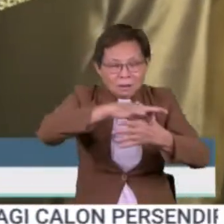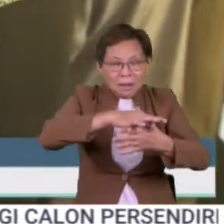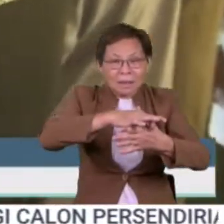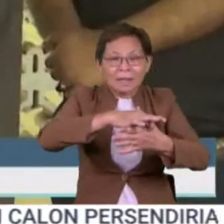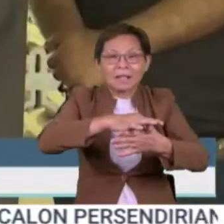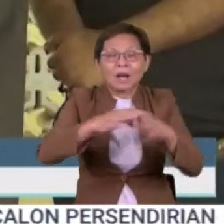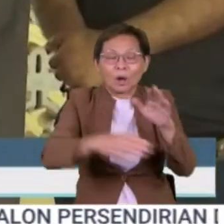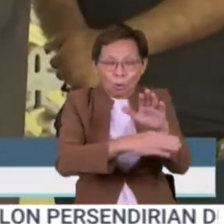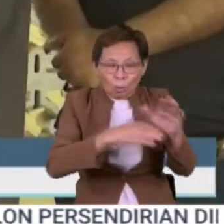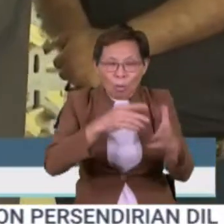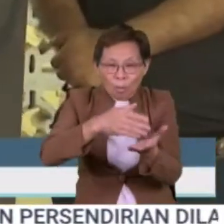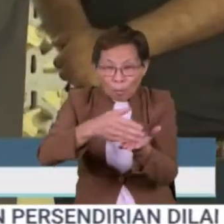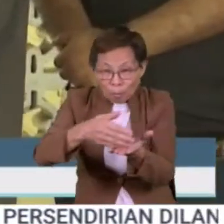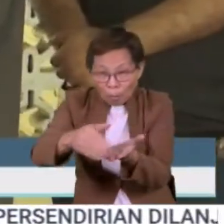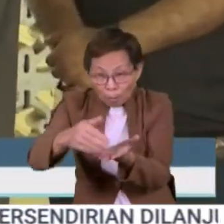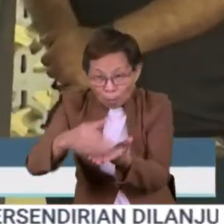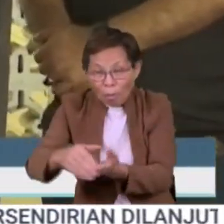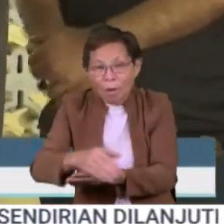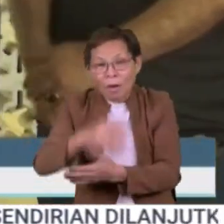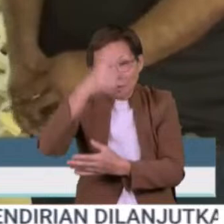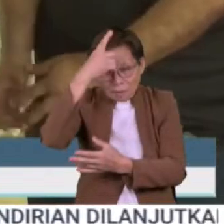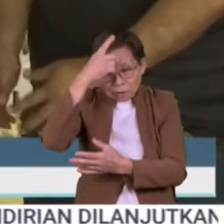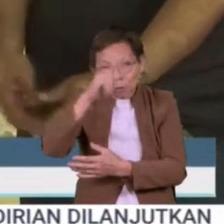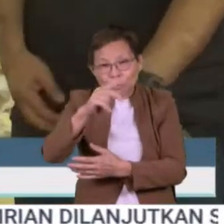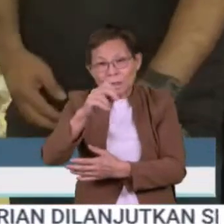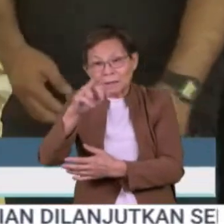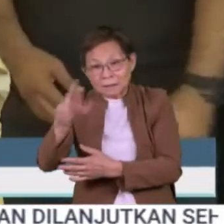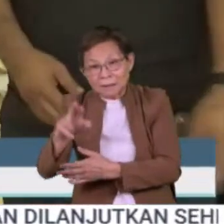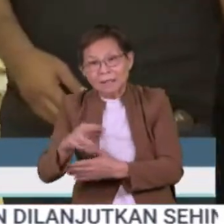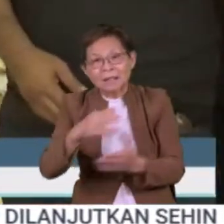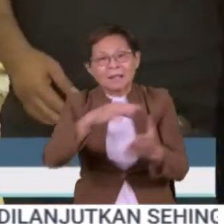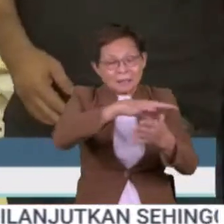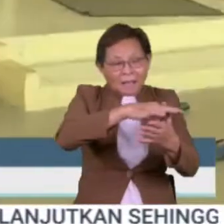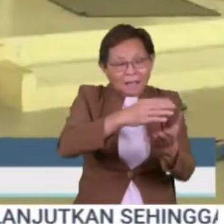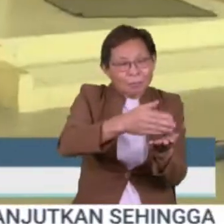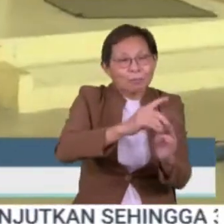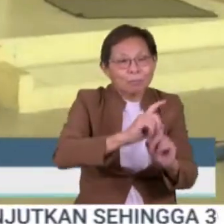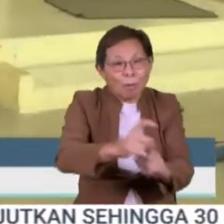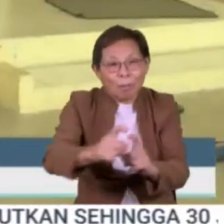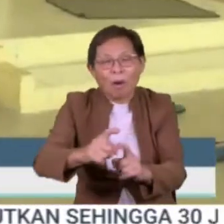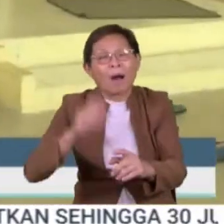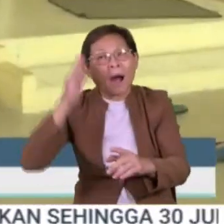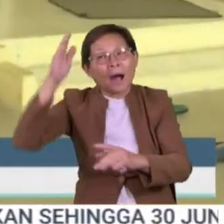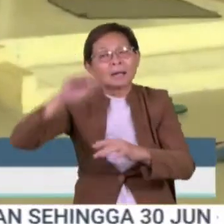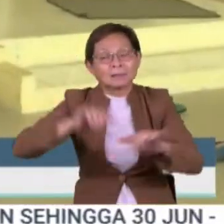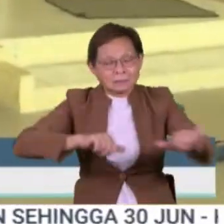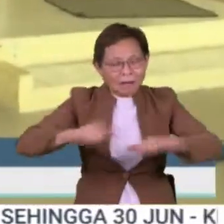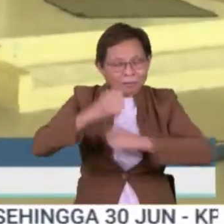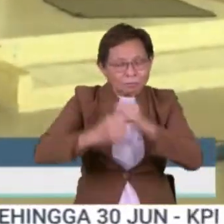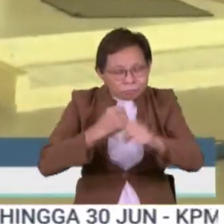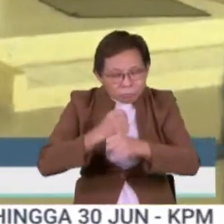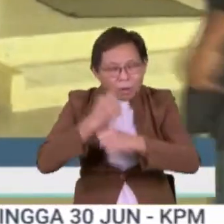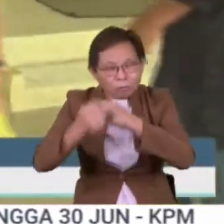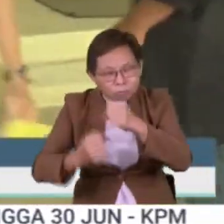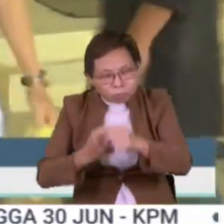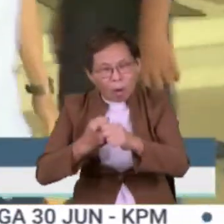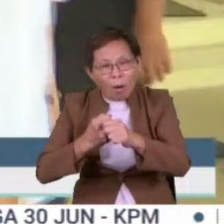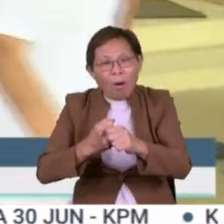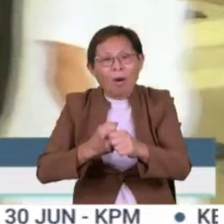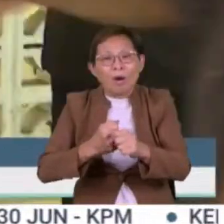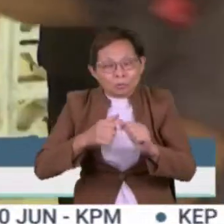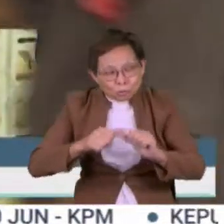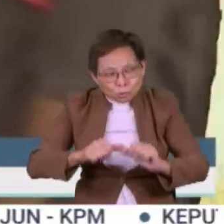korban tanpa data sinasir agihan sumbangan daging korban akan dijadikan aktivitas tahunan bagi meneruskan legasi